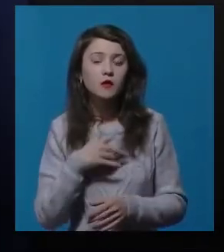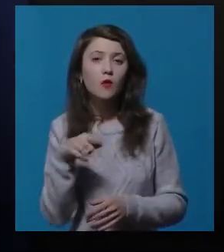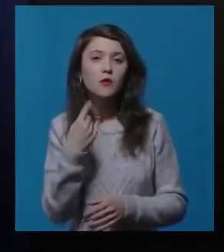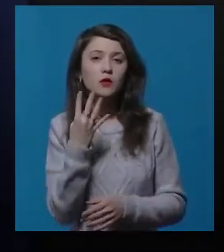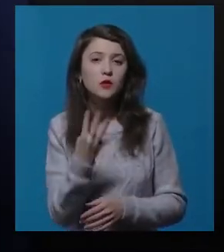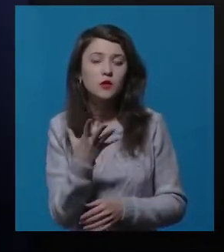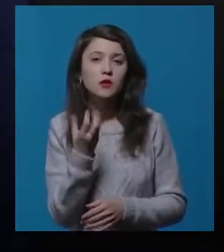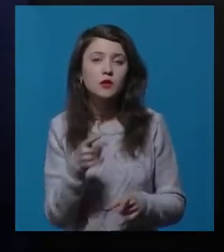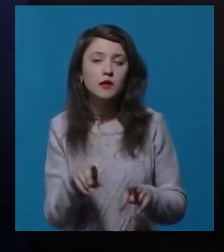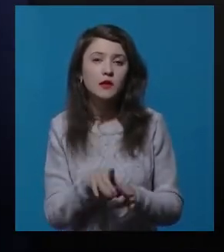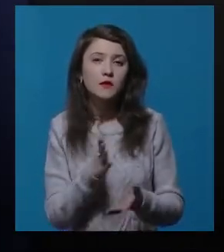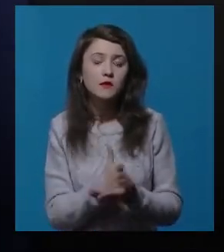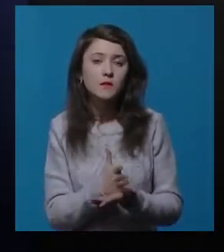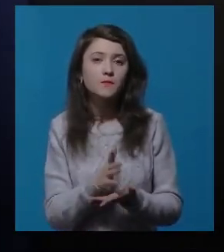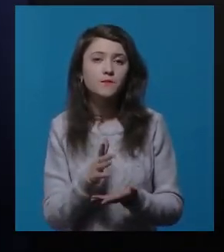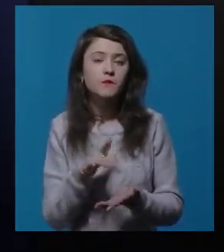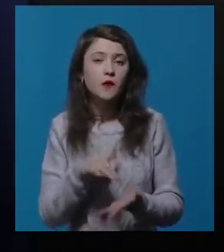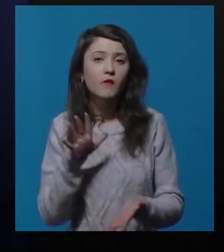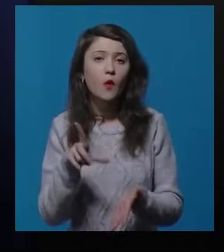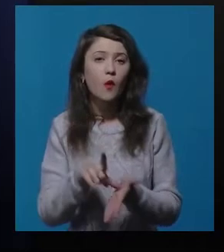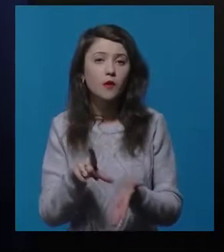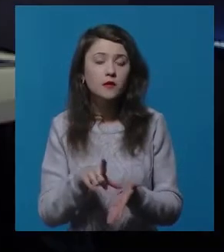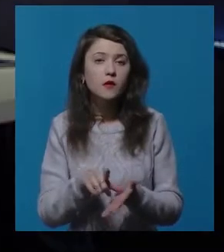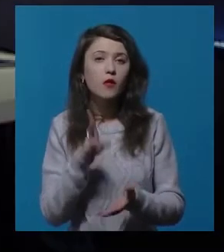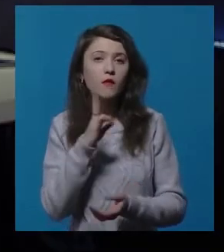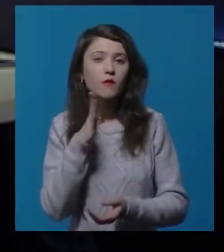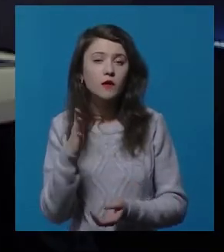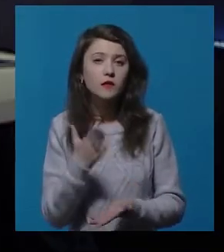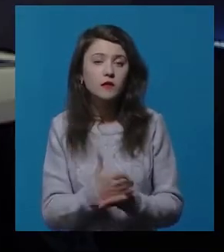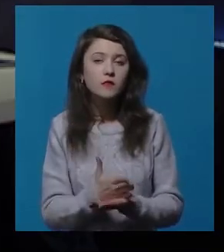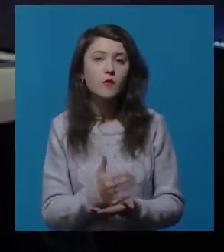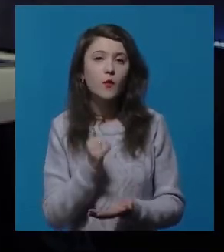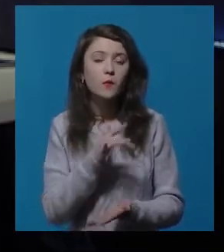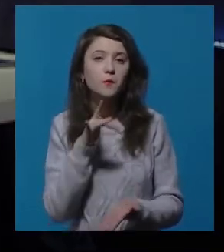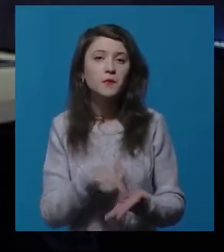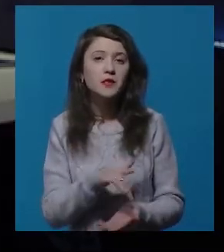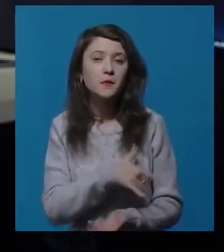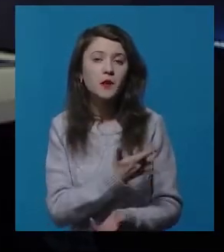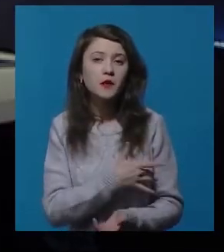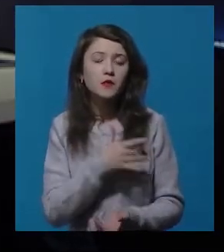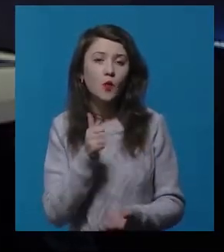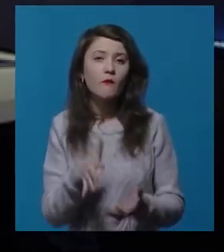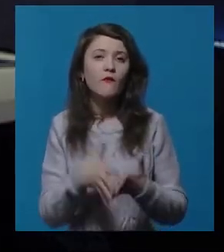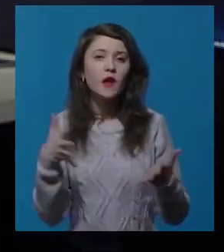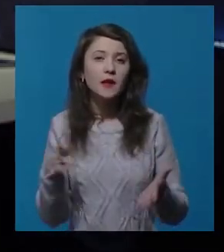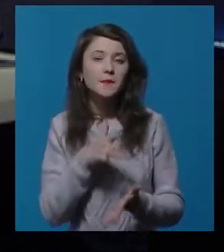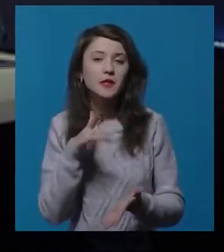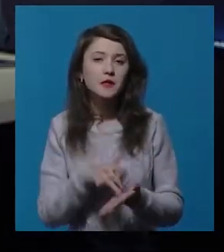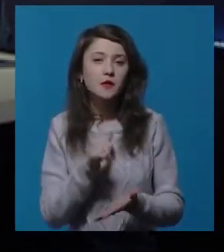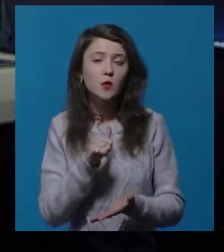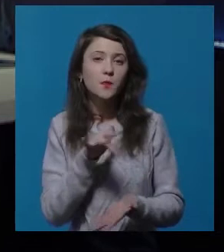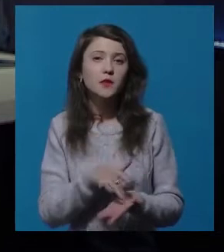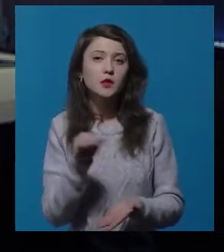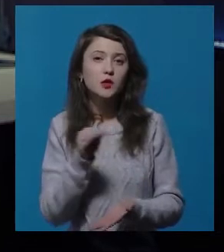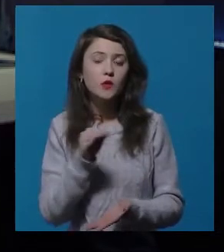такі є центри в Коростені місті, в Новограді-Волинському, в місті Бердичеві. Ну, в великих містах, так? Так, по суті, по області, і от місті Житомирі.